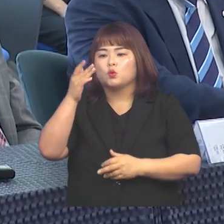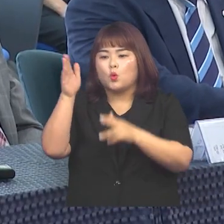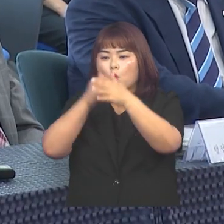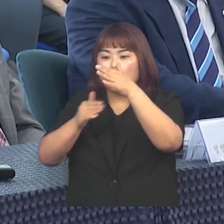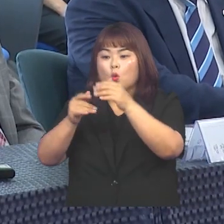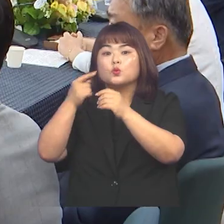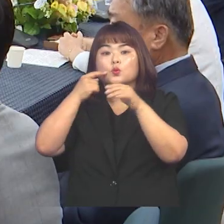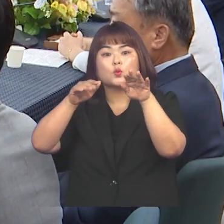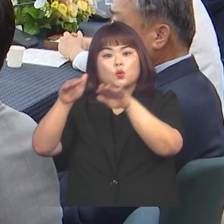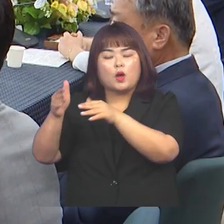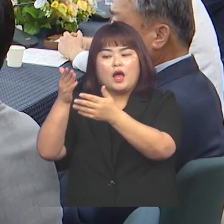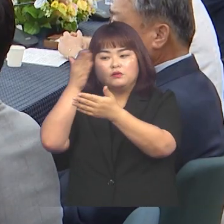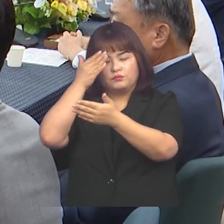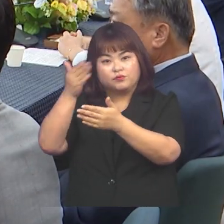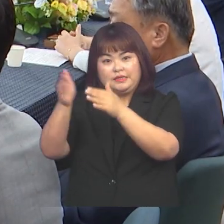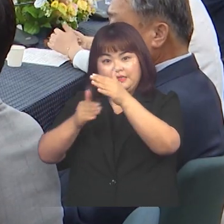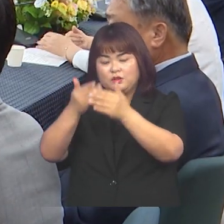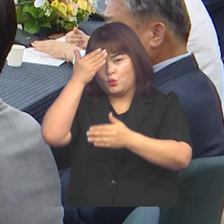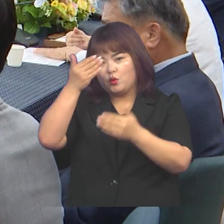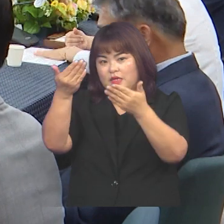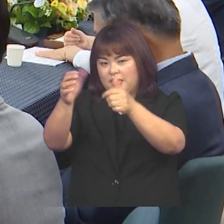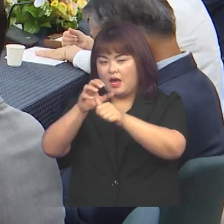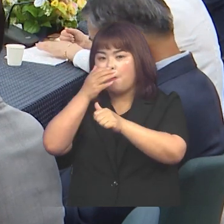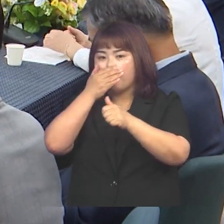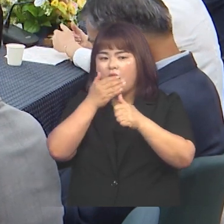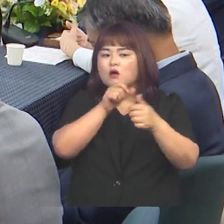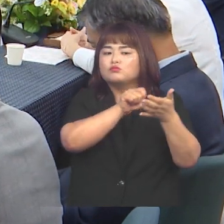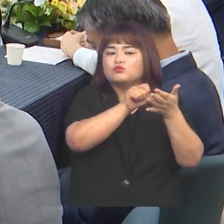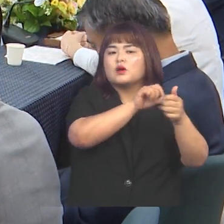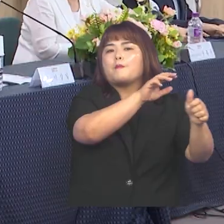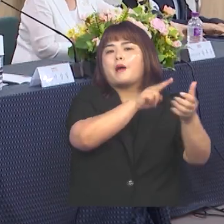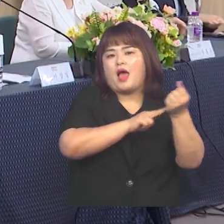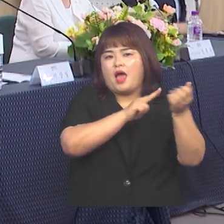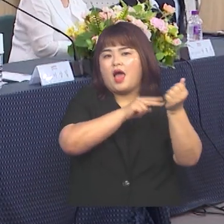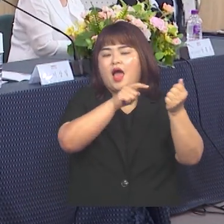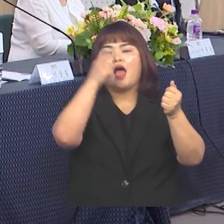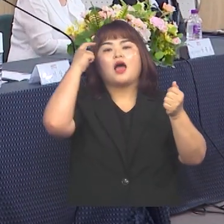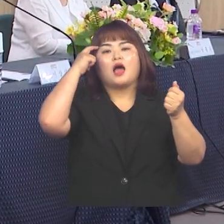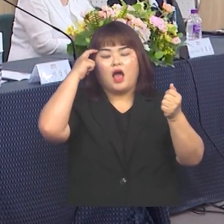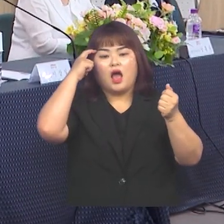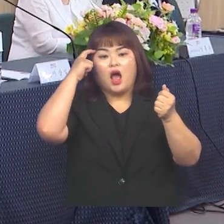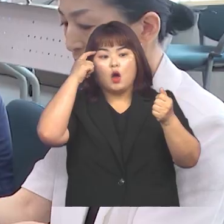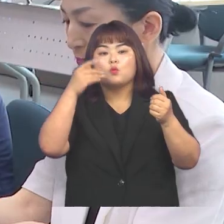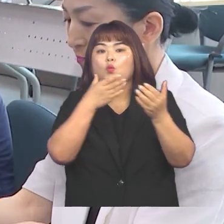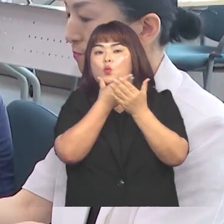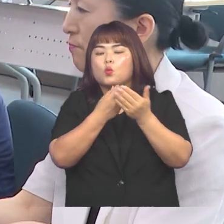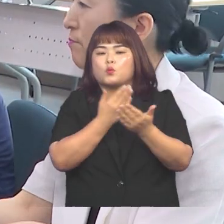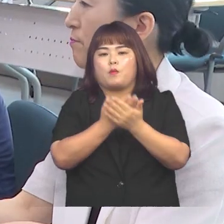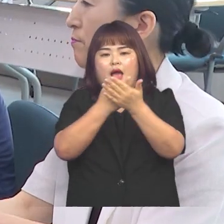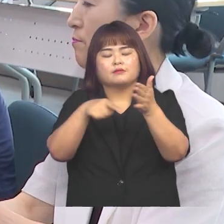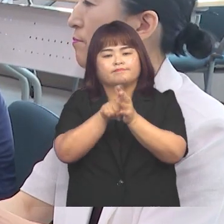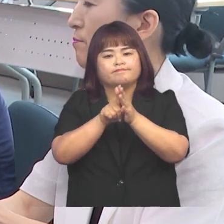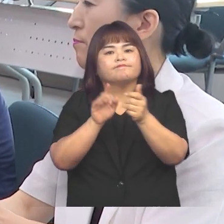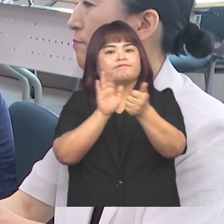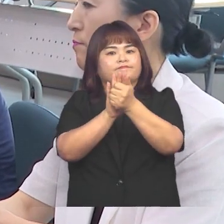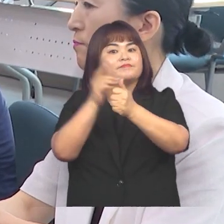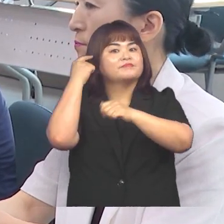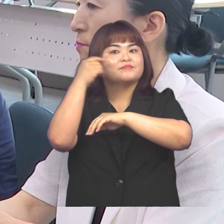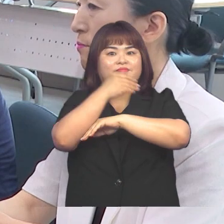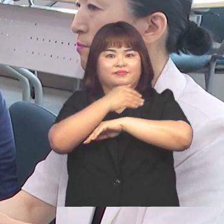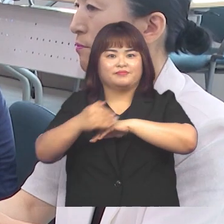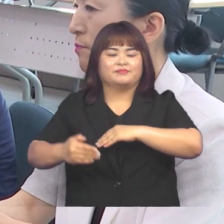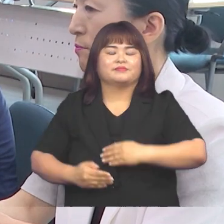공영주차장 무료 이용, 직거래 장터에서 속초시 특산품을 판매하는 등 주민복지 향상을 위해 긴밀한 협력을